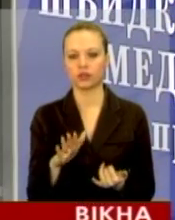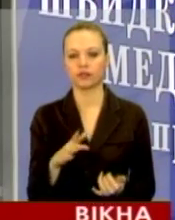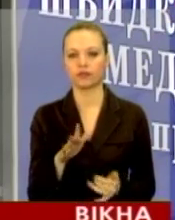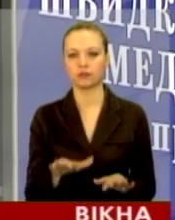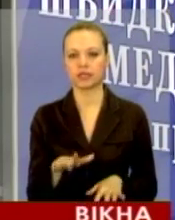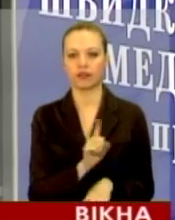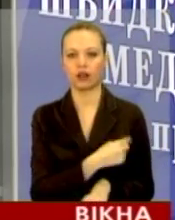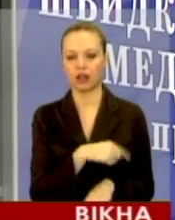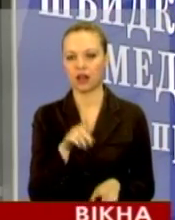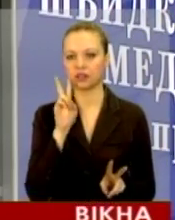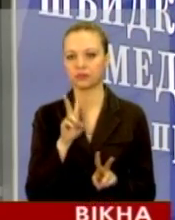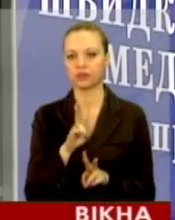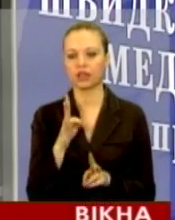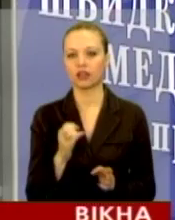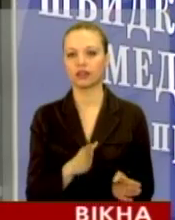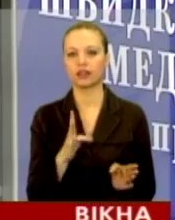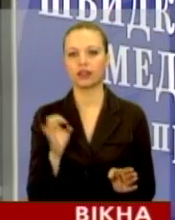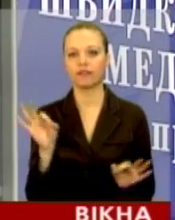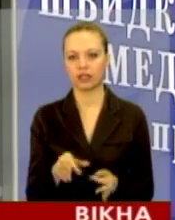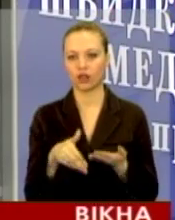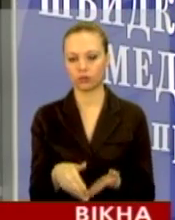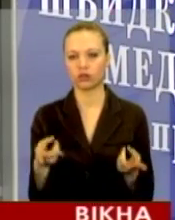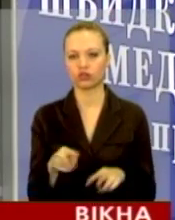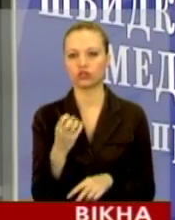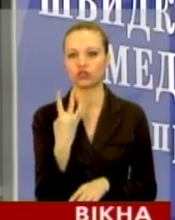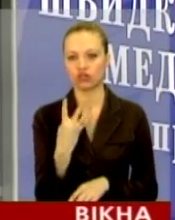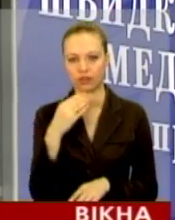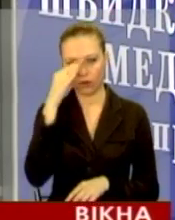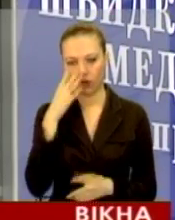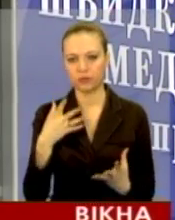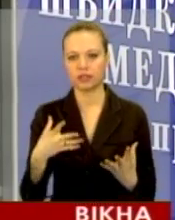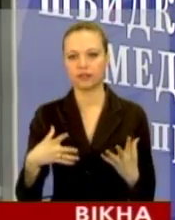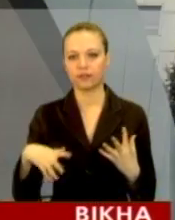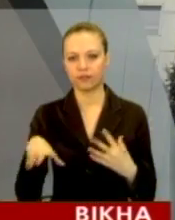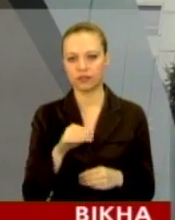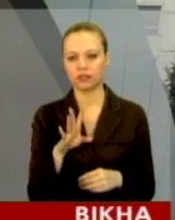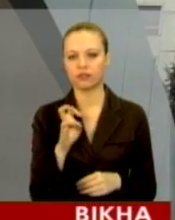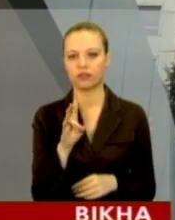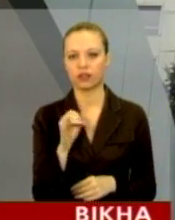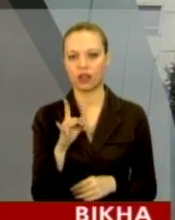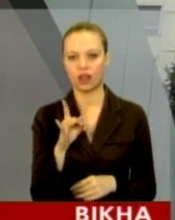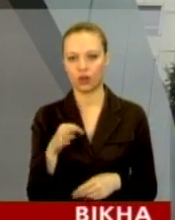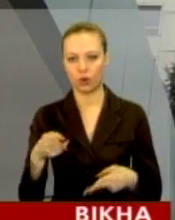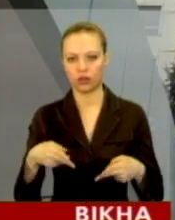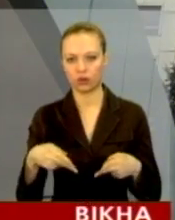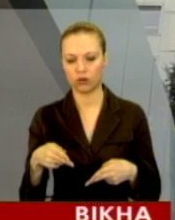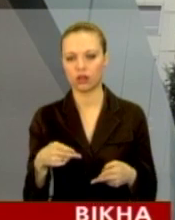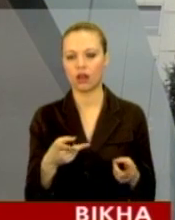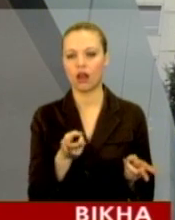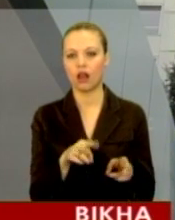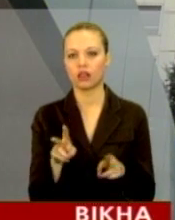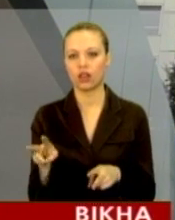лікарні невідкладної допомоги лишається лише четверо хлопців. Усі в нейрохірургії.